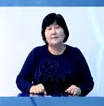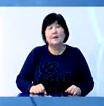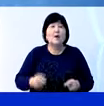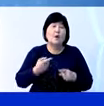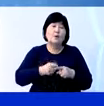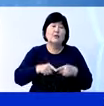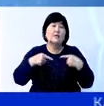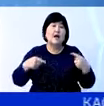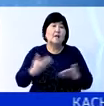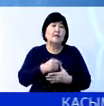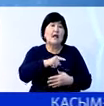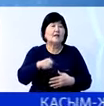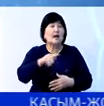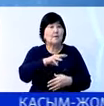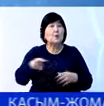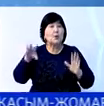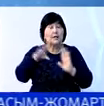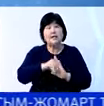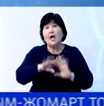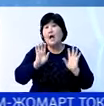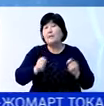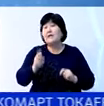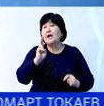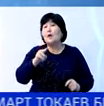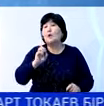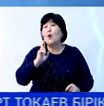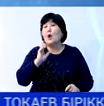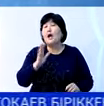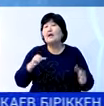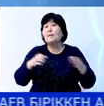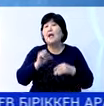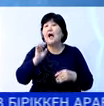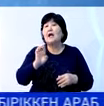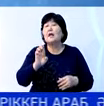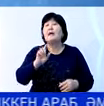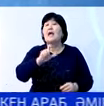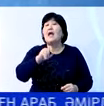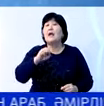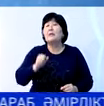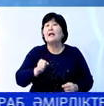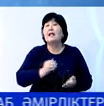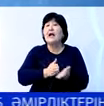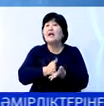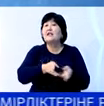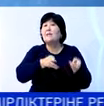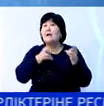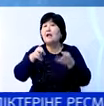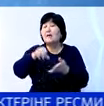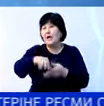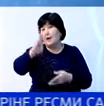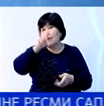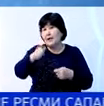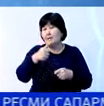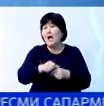Осы және өзге де ақпараттар алдағы минуттарда. Президент Қасым-Жомарт Тоқаев Біріккен Араб Әмірліктеріне ресми сапармен барды. Мемлекет